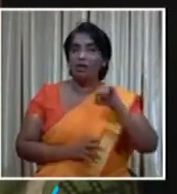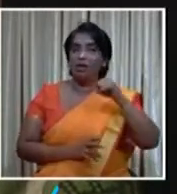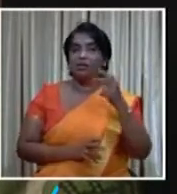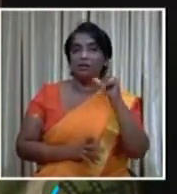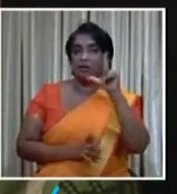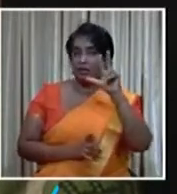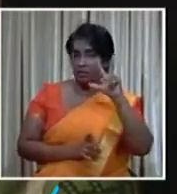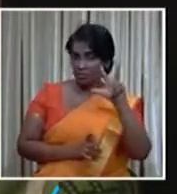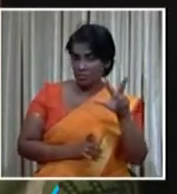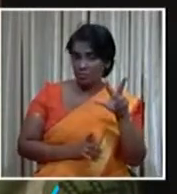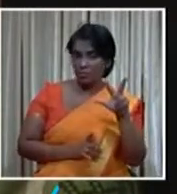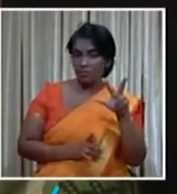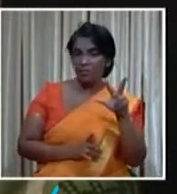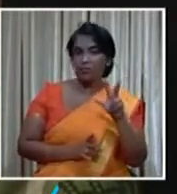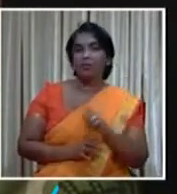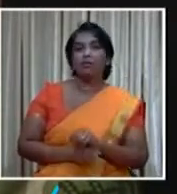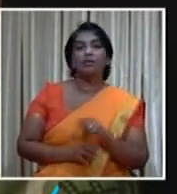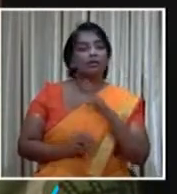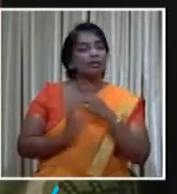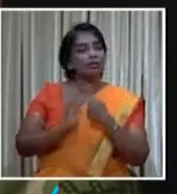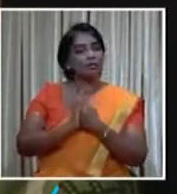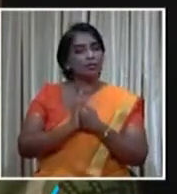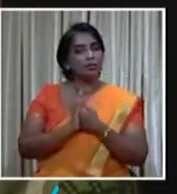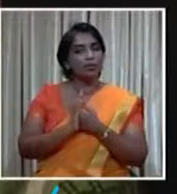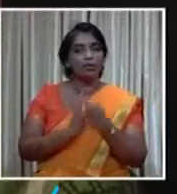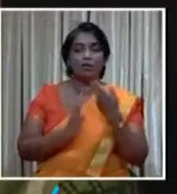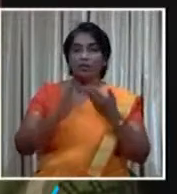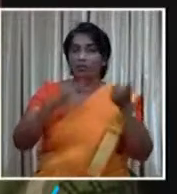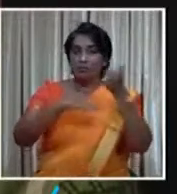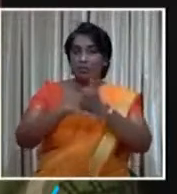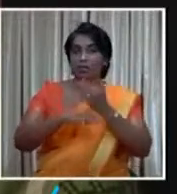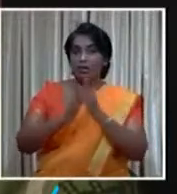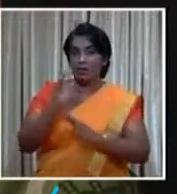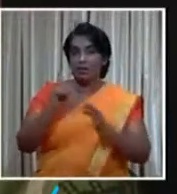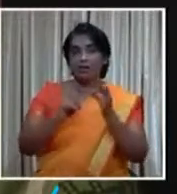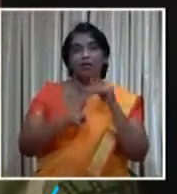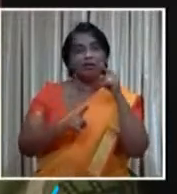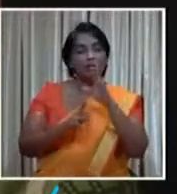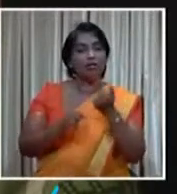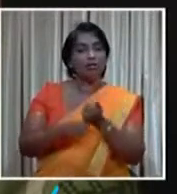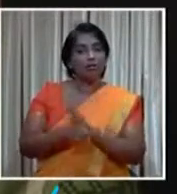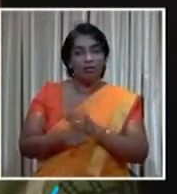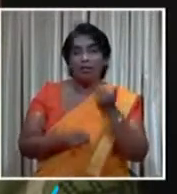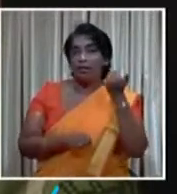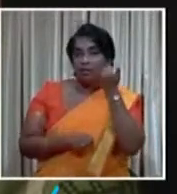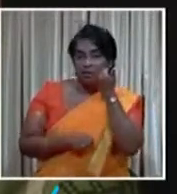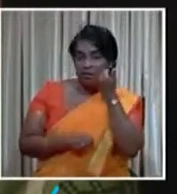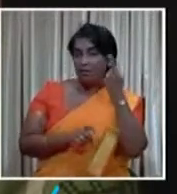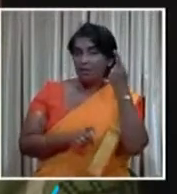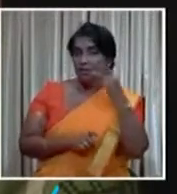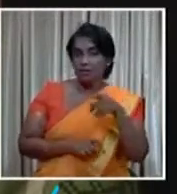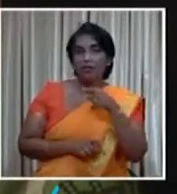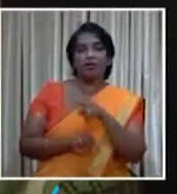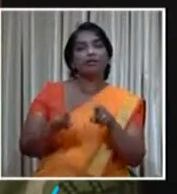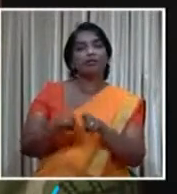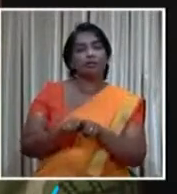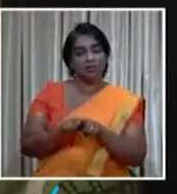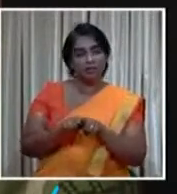72678ක්. ගරු මූලස්සන අරුඩ මන්ත්‍රීතුමනි, කොවිඩ් 19 වසංගතයේ හේතුවෙන්